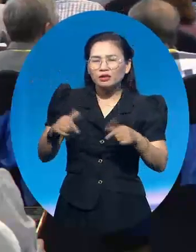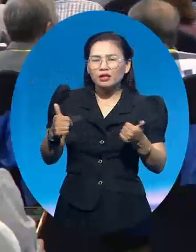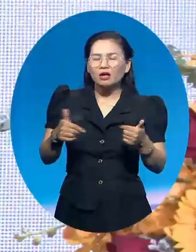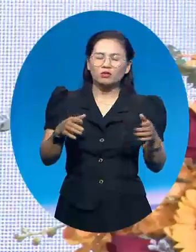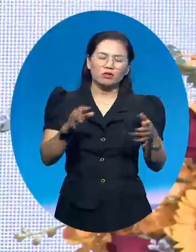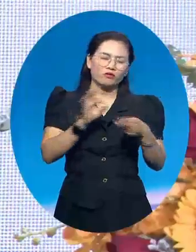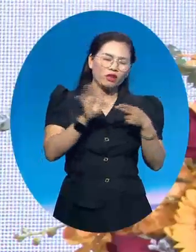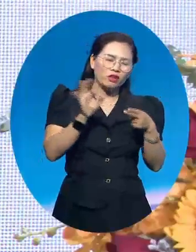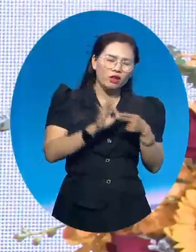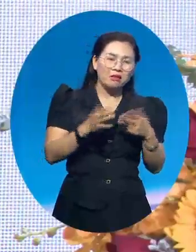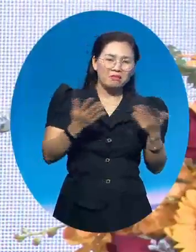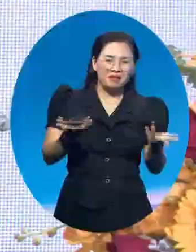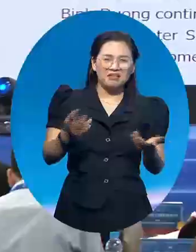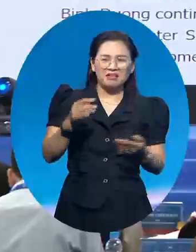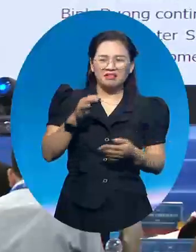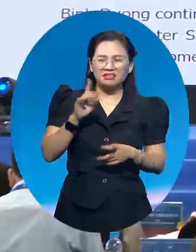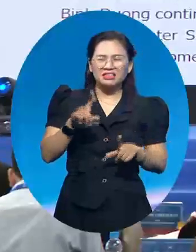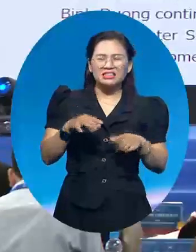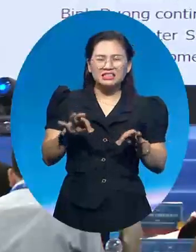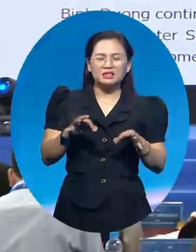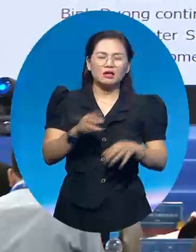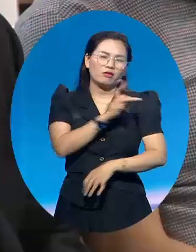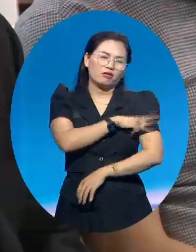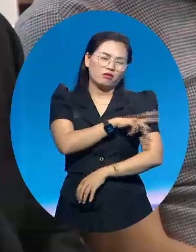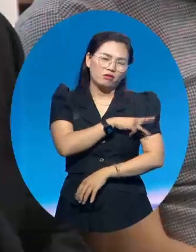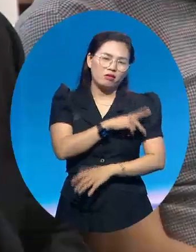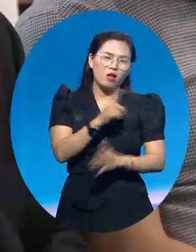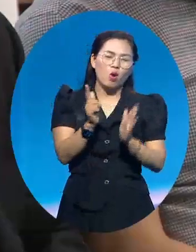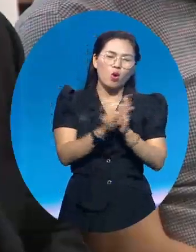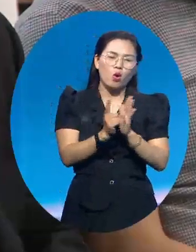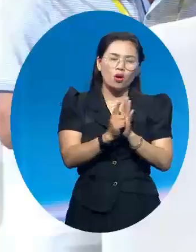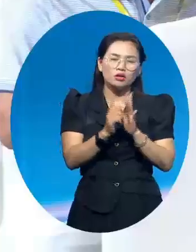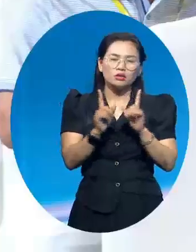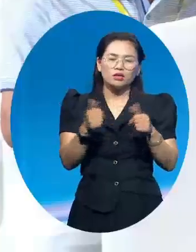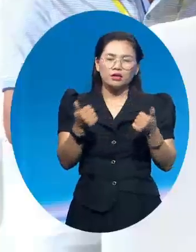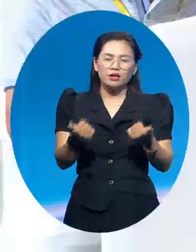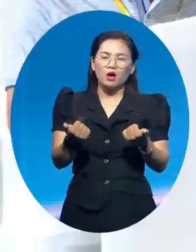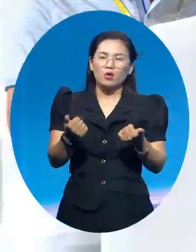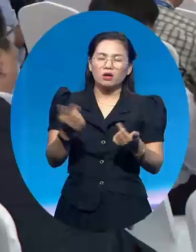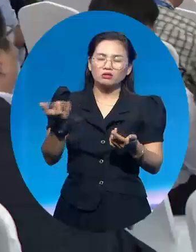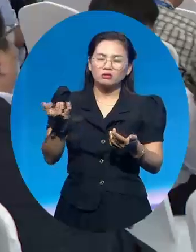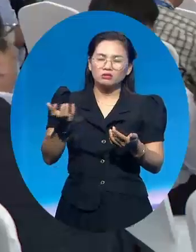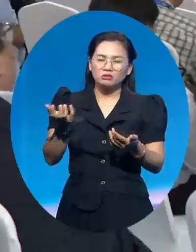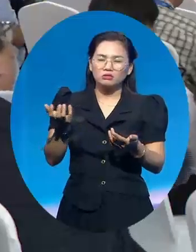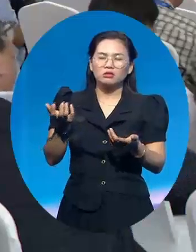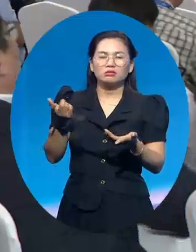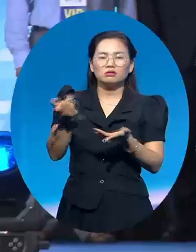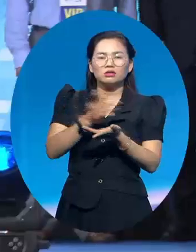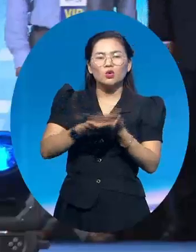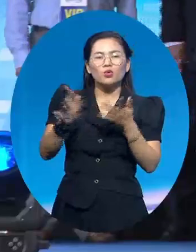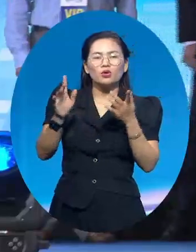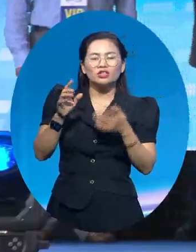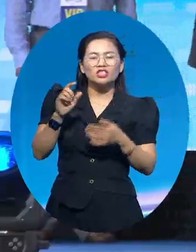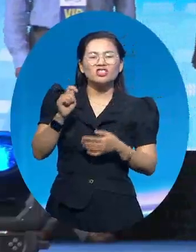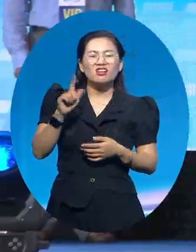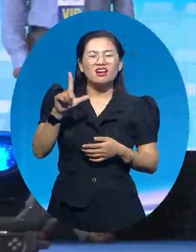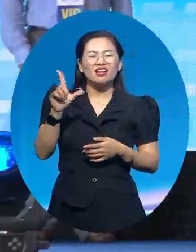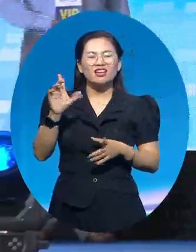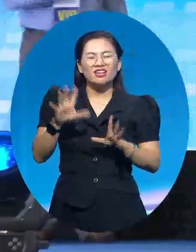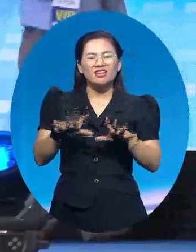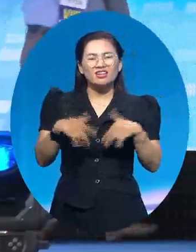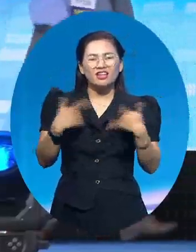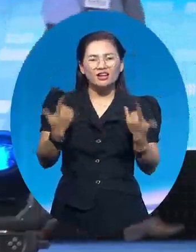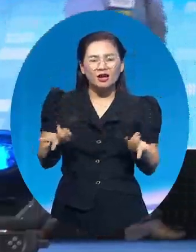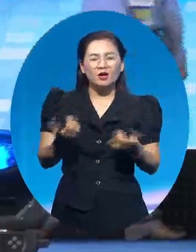vào các vấn đề nóng của ngành nước như dự thảo luật cấp thoát nước, xử lý nước thải vì sức khỏe cộng đồng và môi trường, các giải pháp thích ứng với biến đổi khí